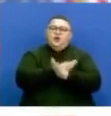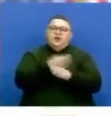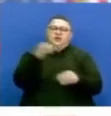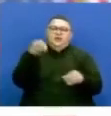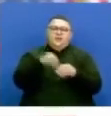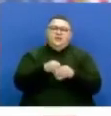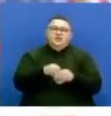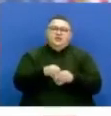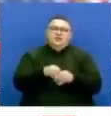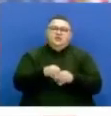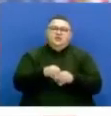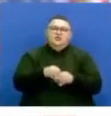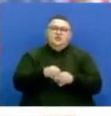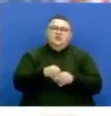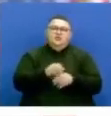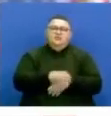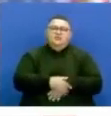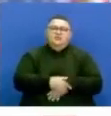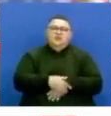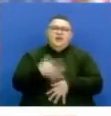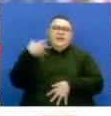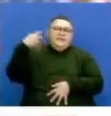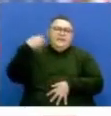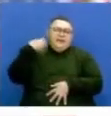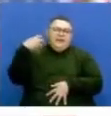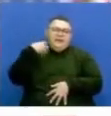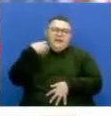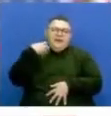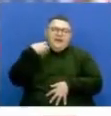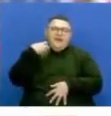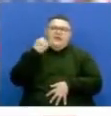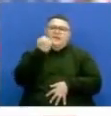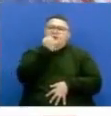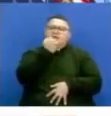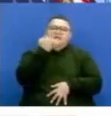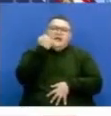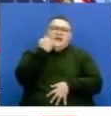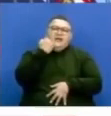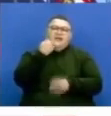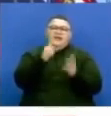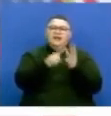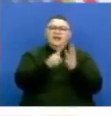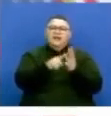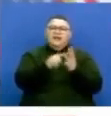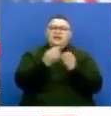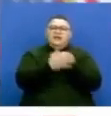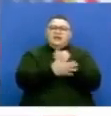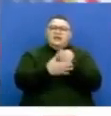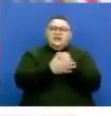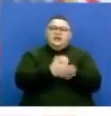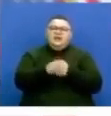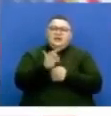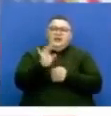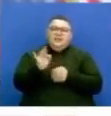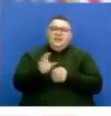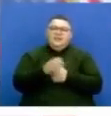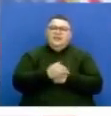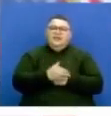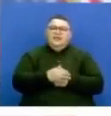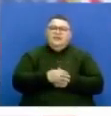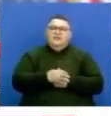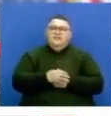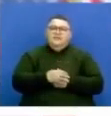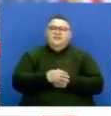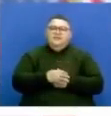diantaranya tentunya adalah Amerika Serikat dan Israel dan juga sejumlah negara beberapa negara